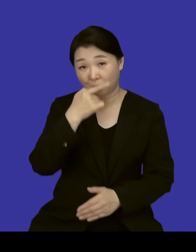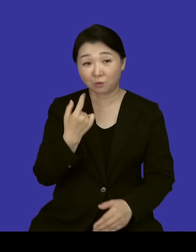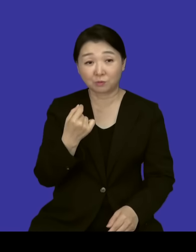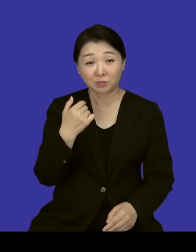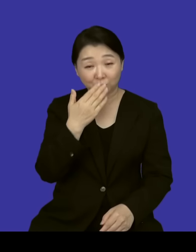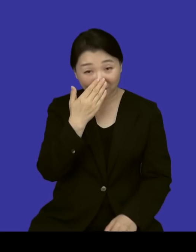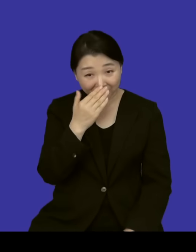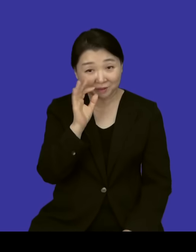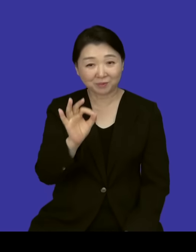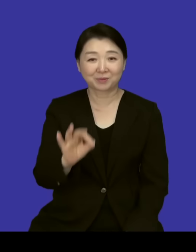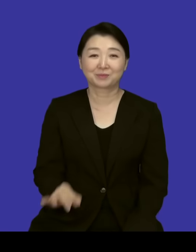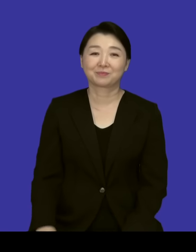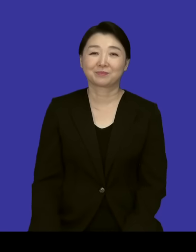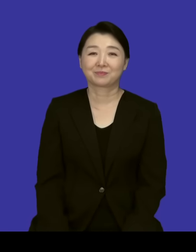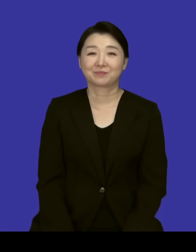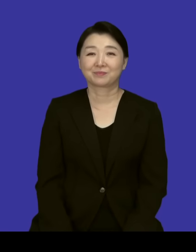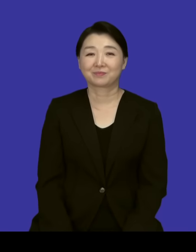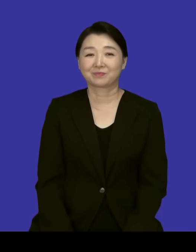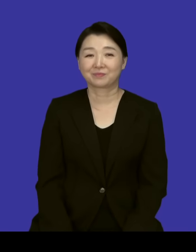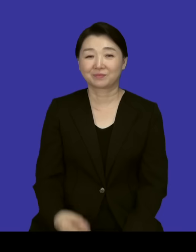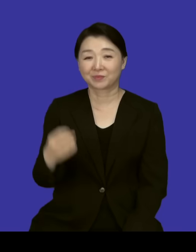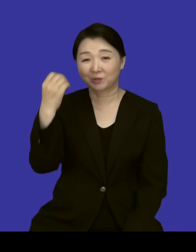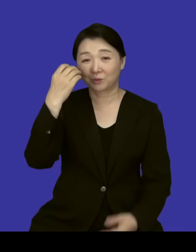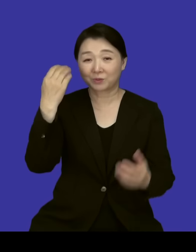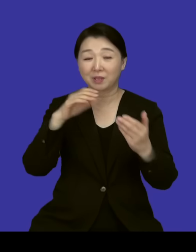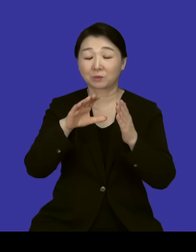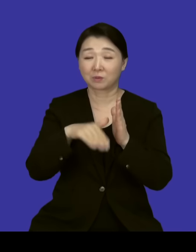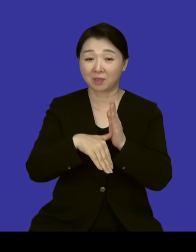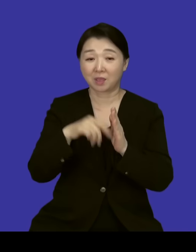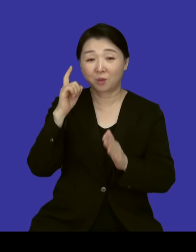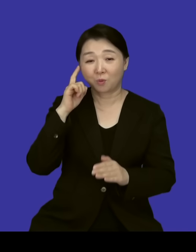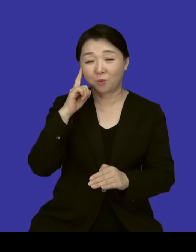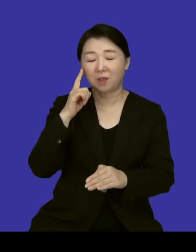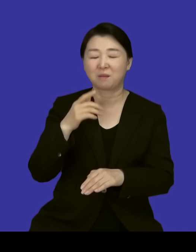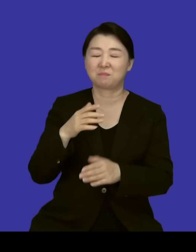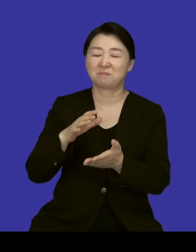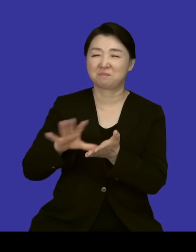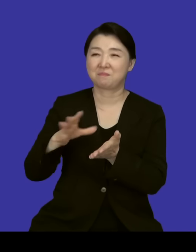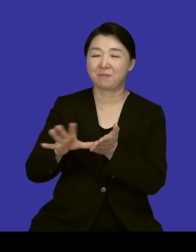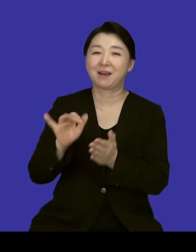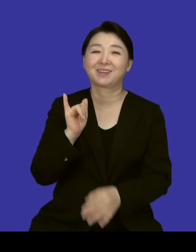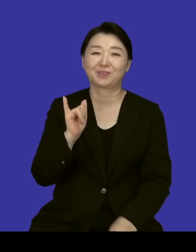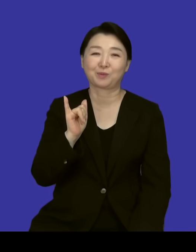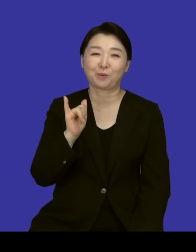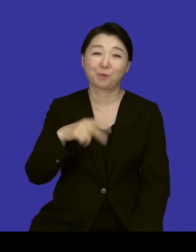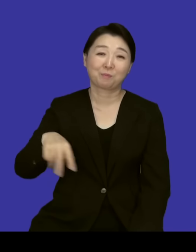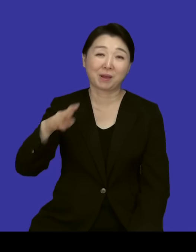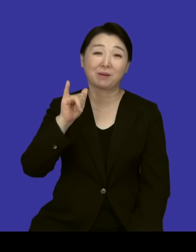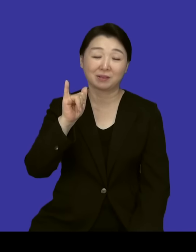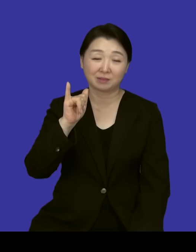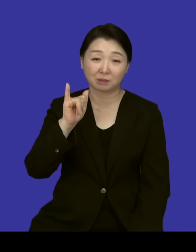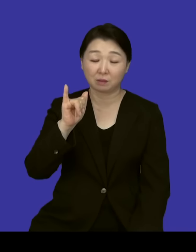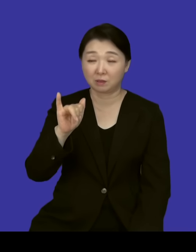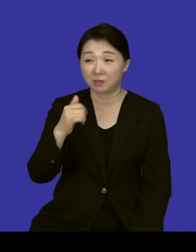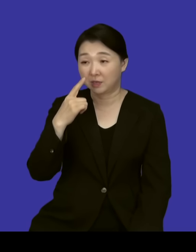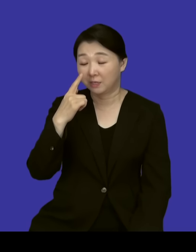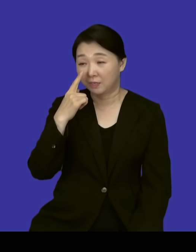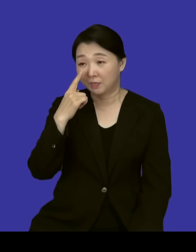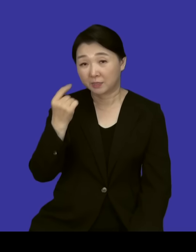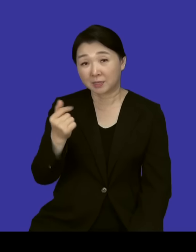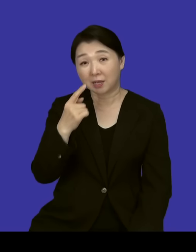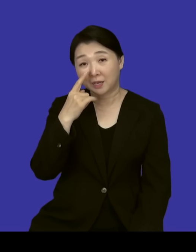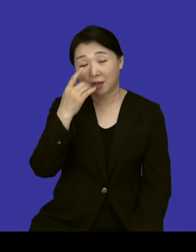지금도 착하신데. 네, 선하신데. 고등학교 때 이 반항기를 겪다 보니까 저희 돌아가신 작은 할머니께서 예.